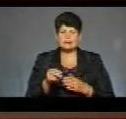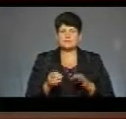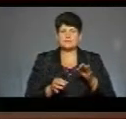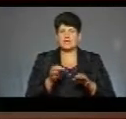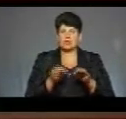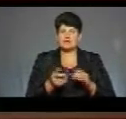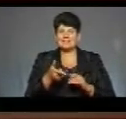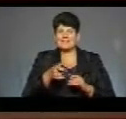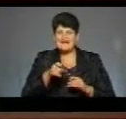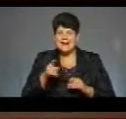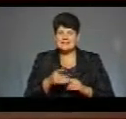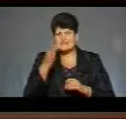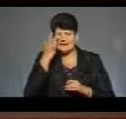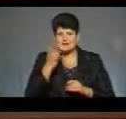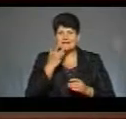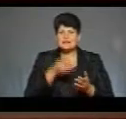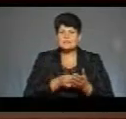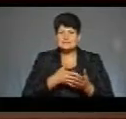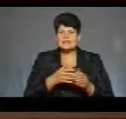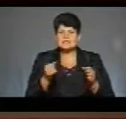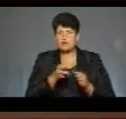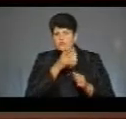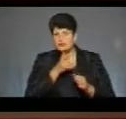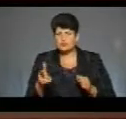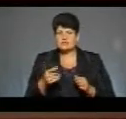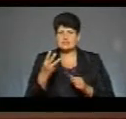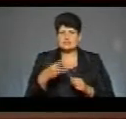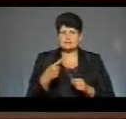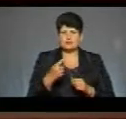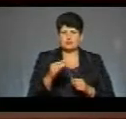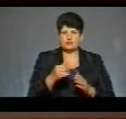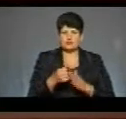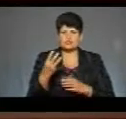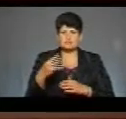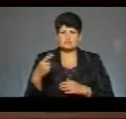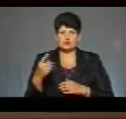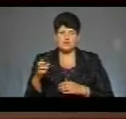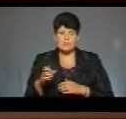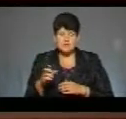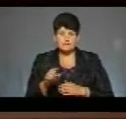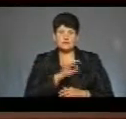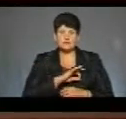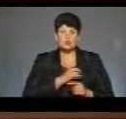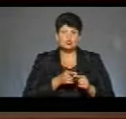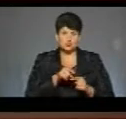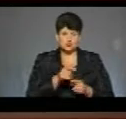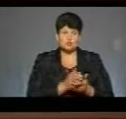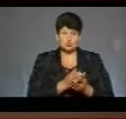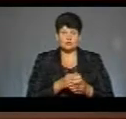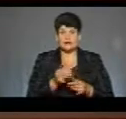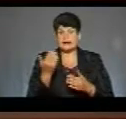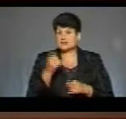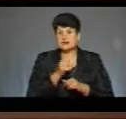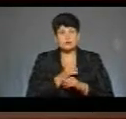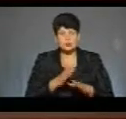за літніми цінами на зимовий період з 1 жовтня до 31 березня. Скористатися цією послугою раніше вони не могли,